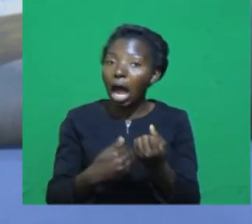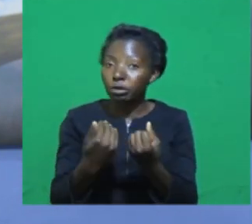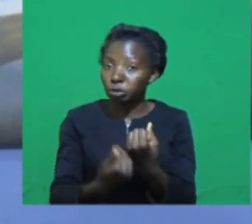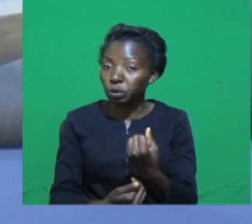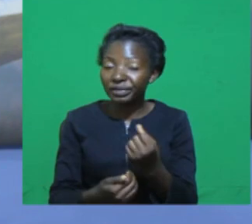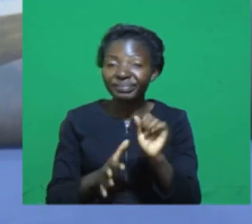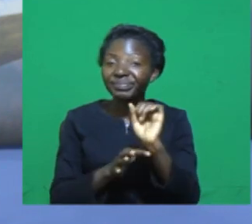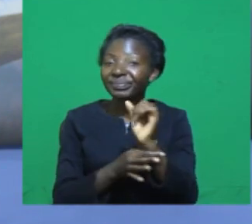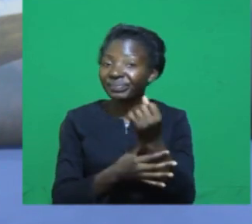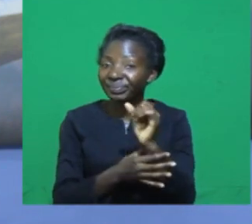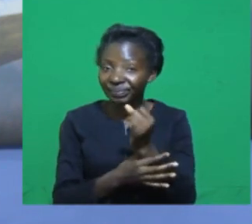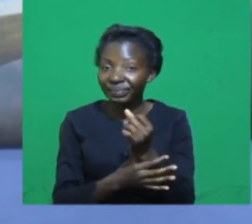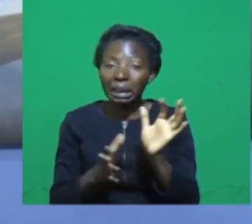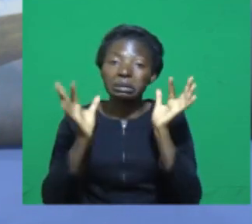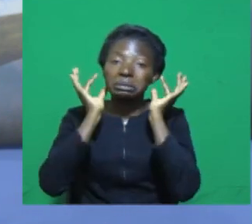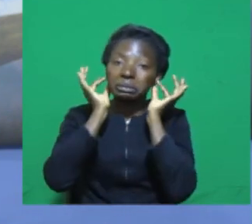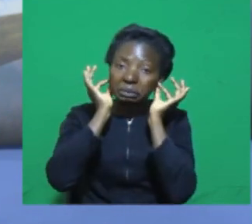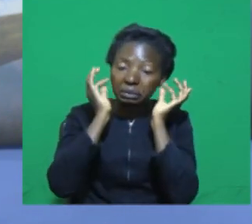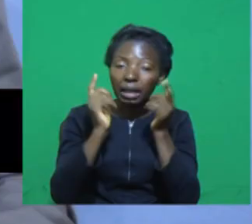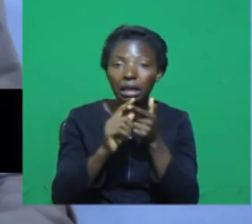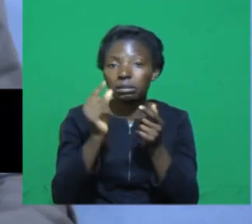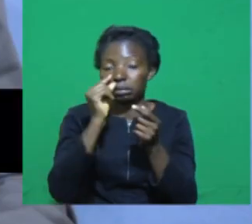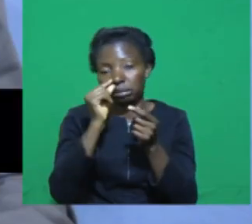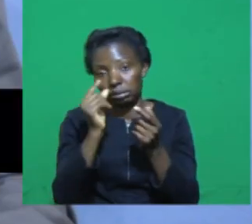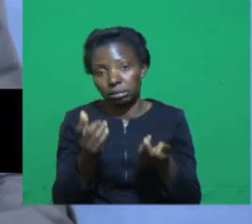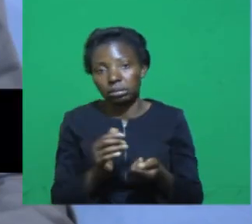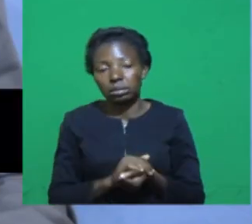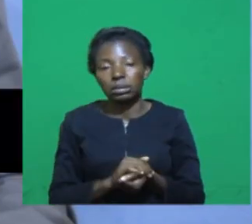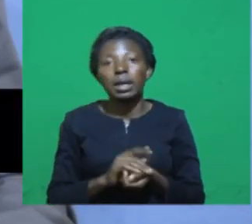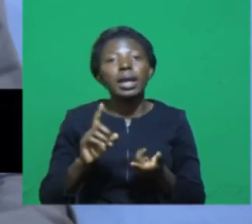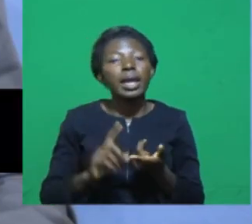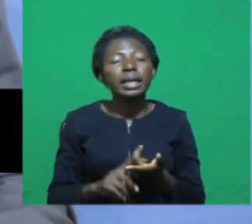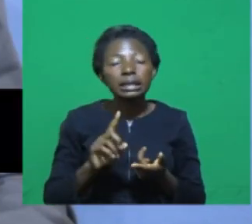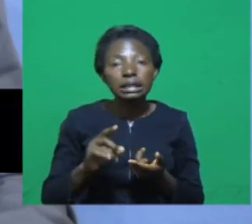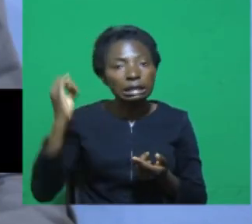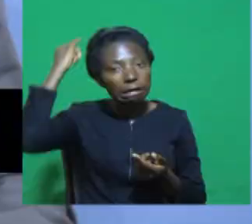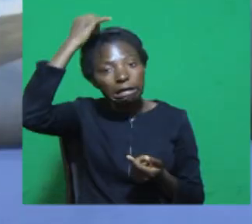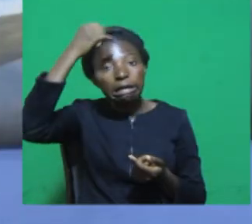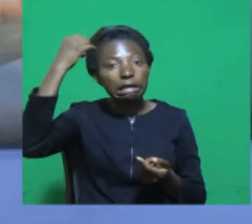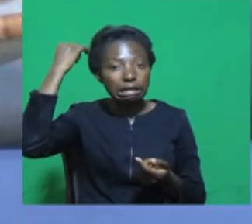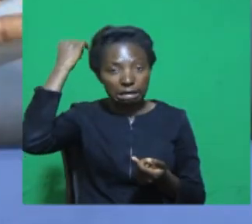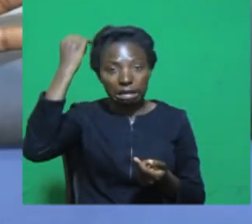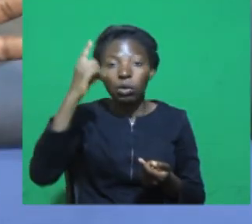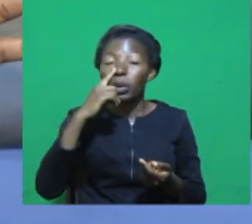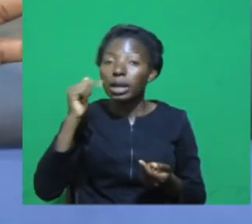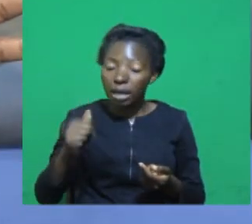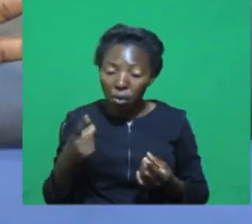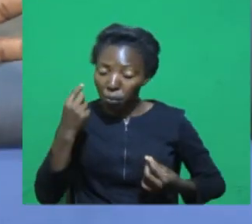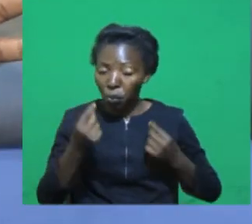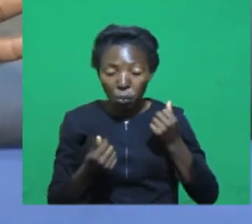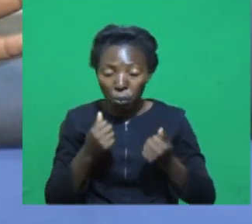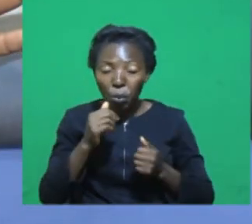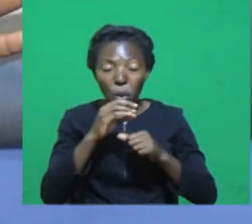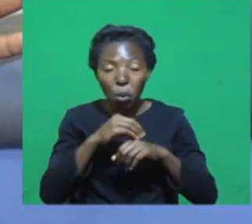avo nezvishongo zvongo akapfeka. Even Mwari, vana vaIsraeri vatamba pachimhuru chiya